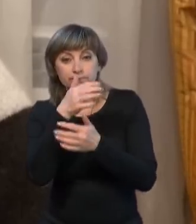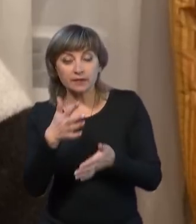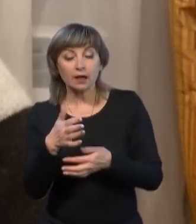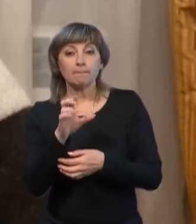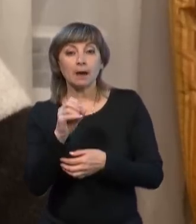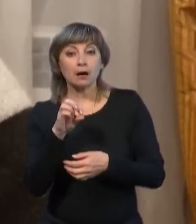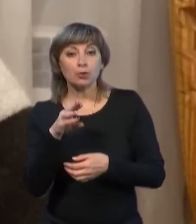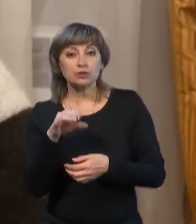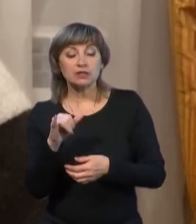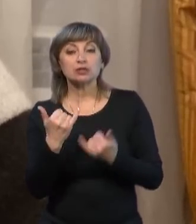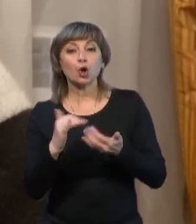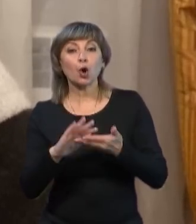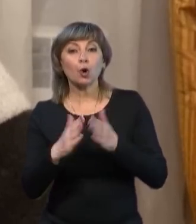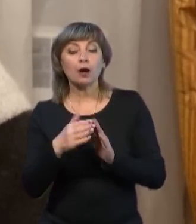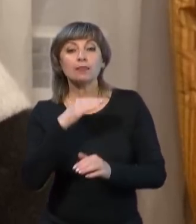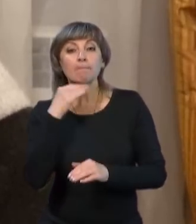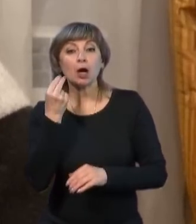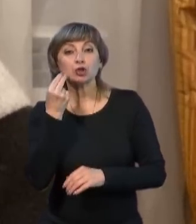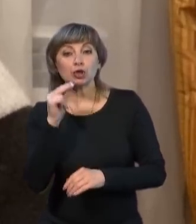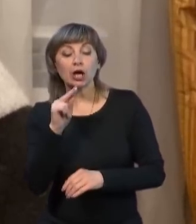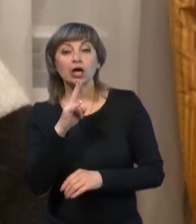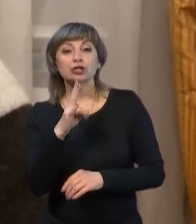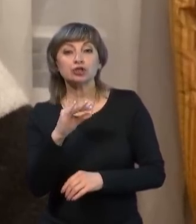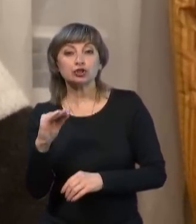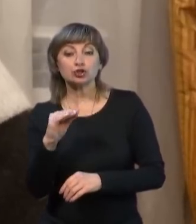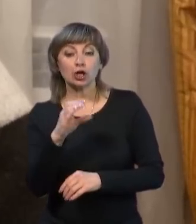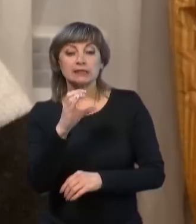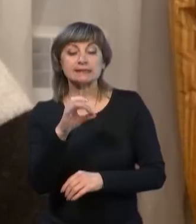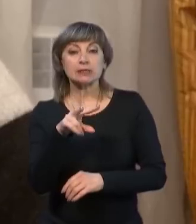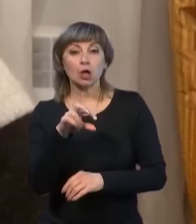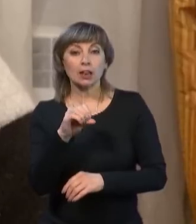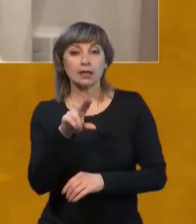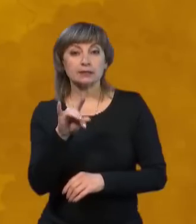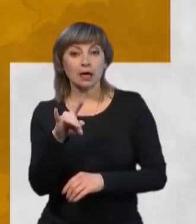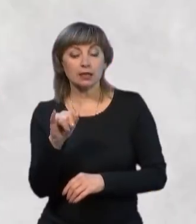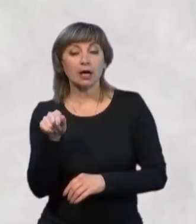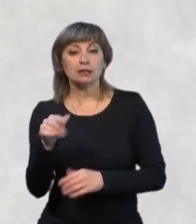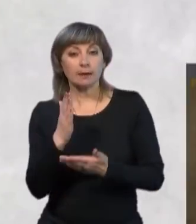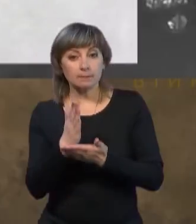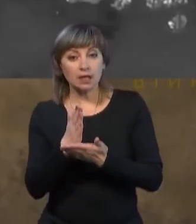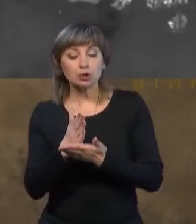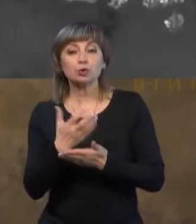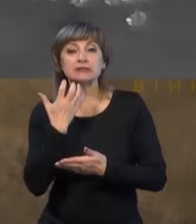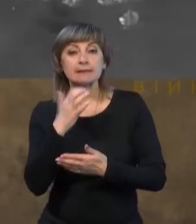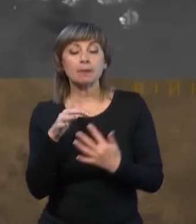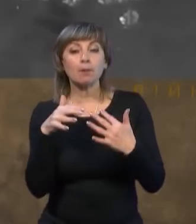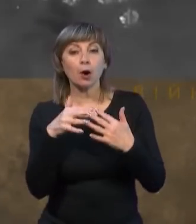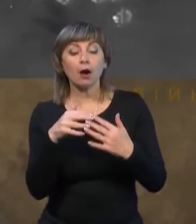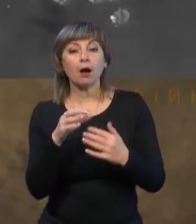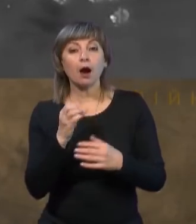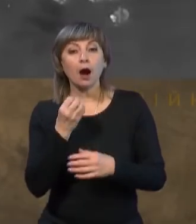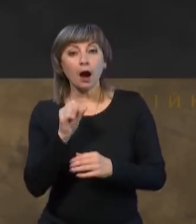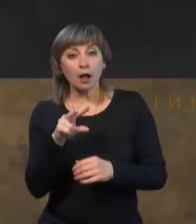сьогодні обстановка набагато краща, ніж в Соледарі. Там йдуть запеклі бої, але позиційні